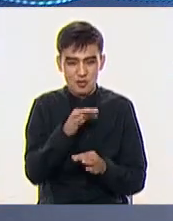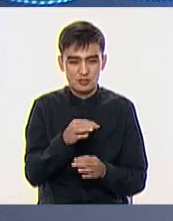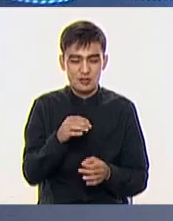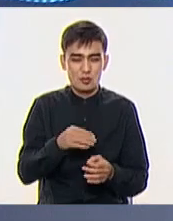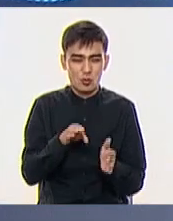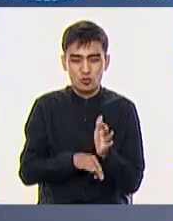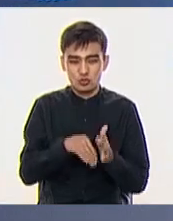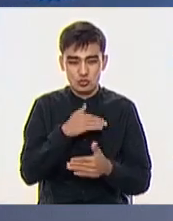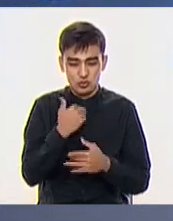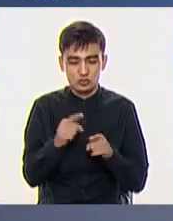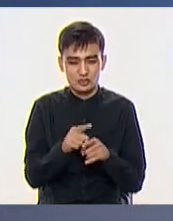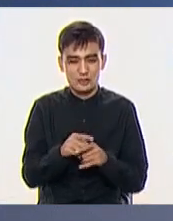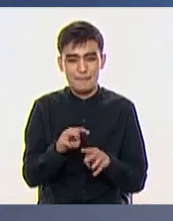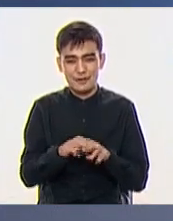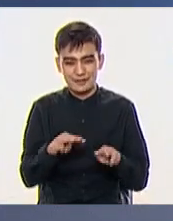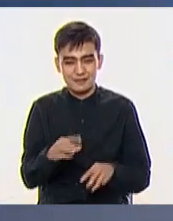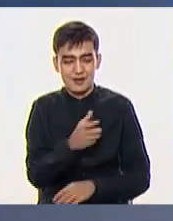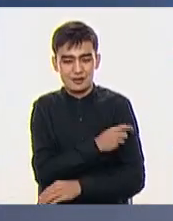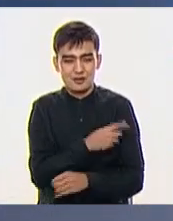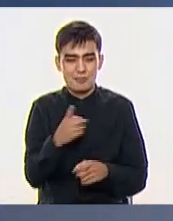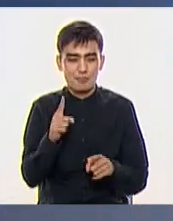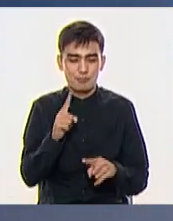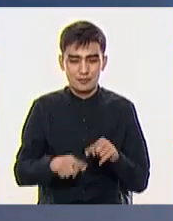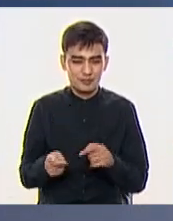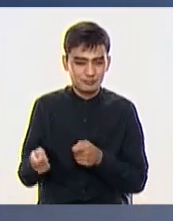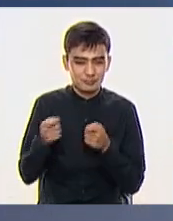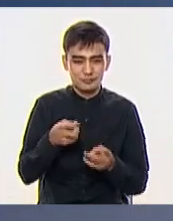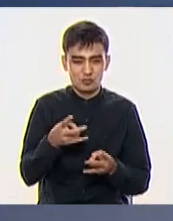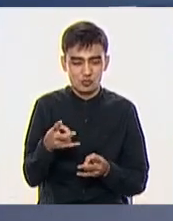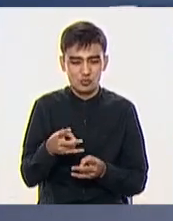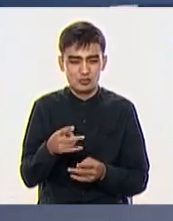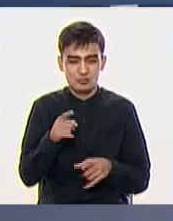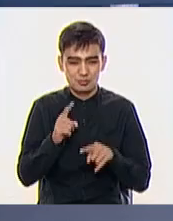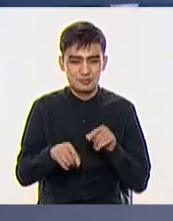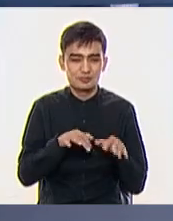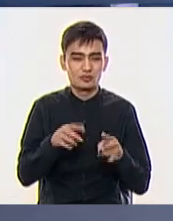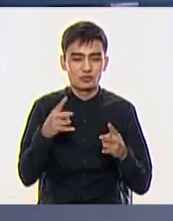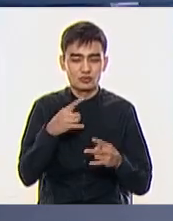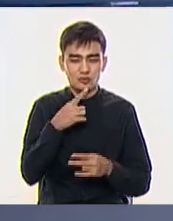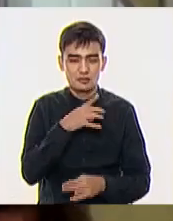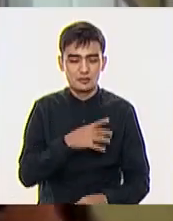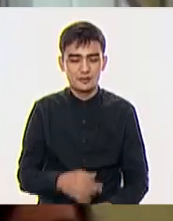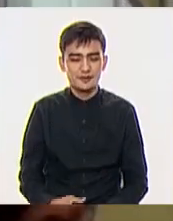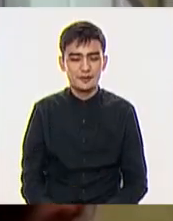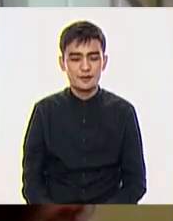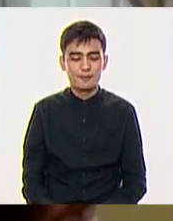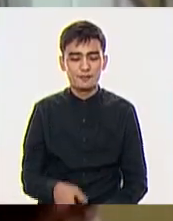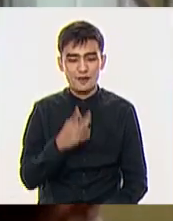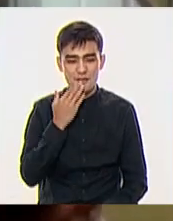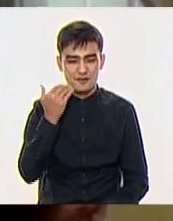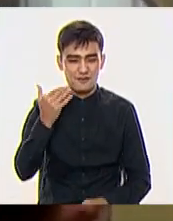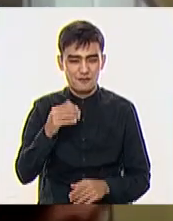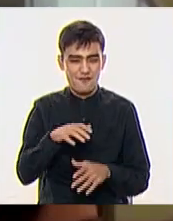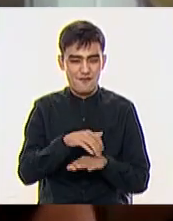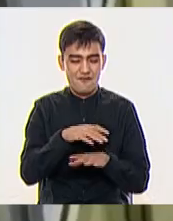кетпей тұрған кезде министрлік вакцинаны тездетіп жеткізу жұмыстарын пысықтауға жет деген ойда. АКШ билігі